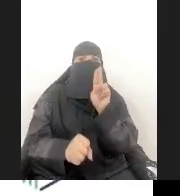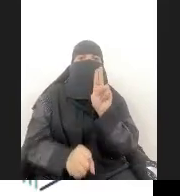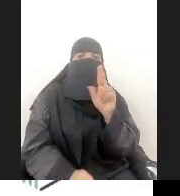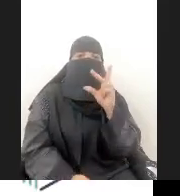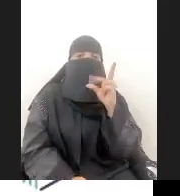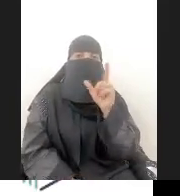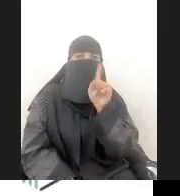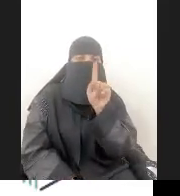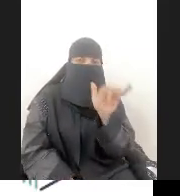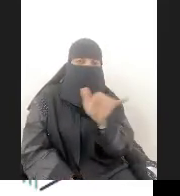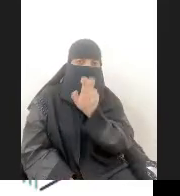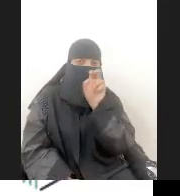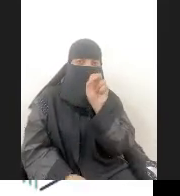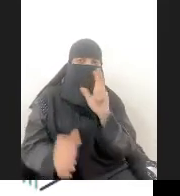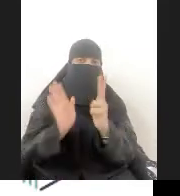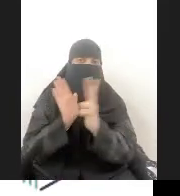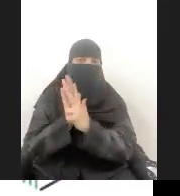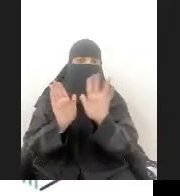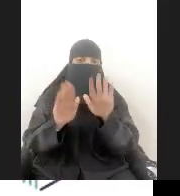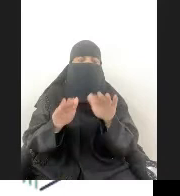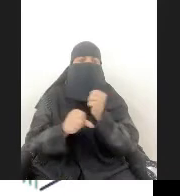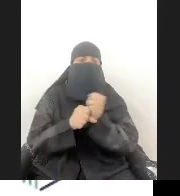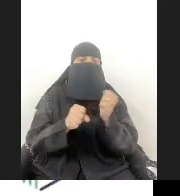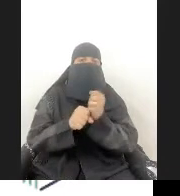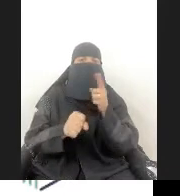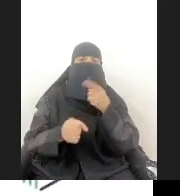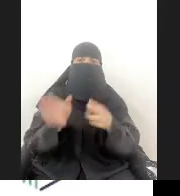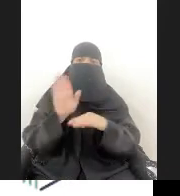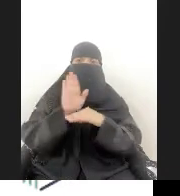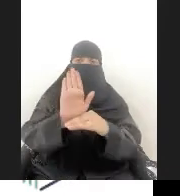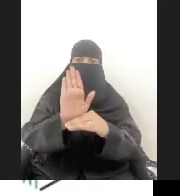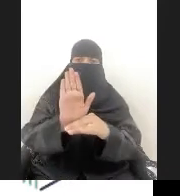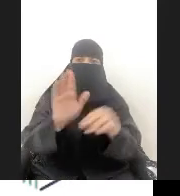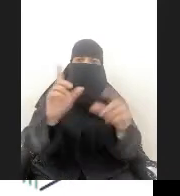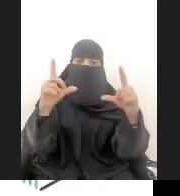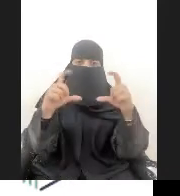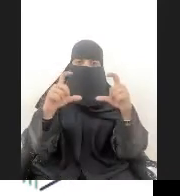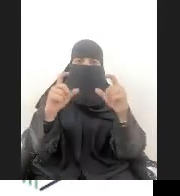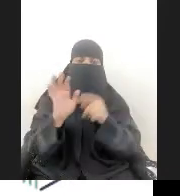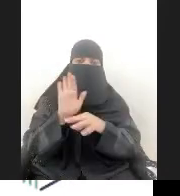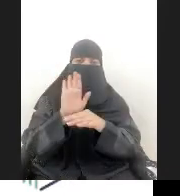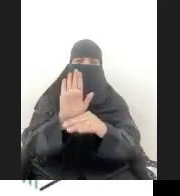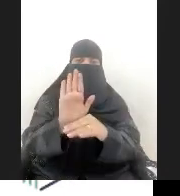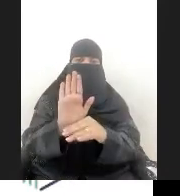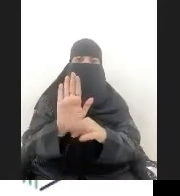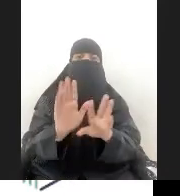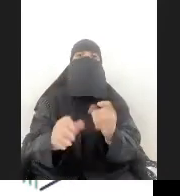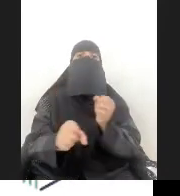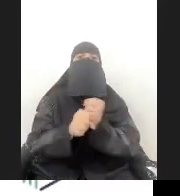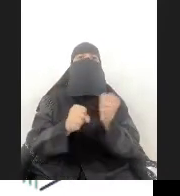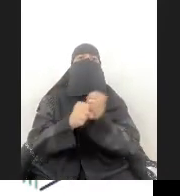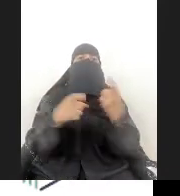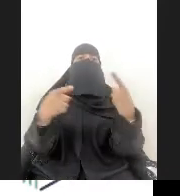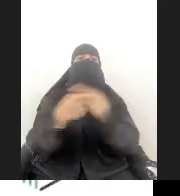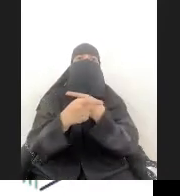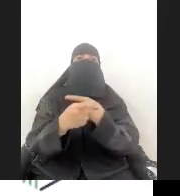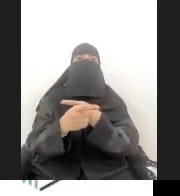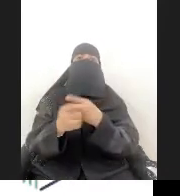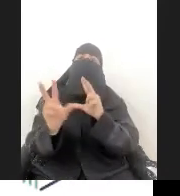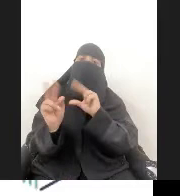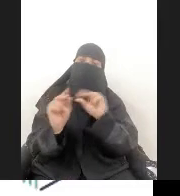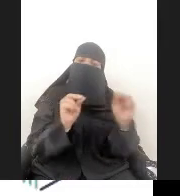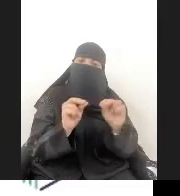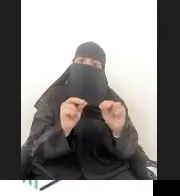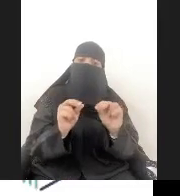القادمة، كيف لنا أن نطبق مثل هذا؟ وفقا للتصميم العكسي هذه بعض المراحل. المرحلة